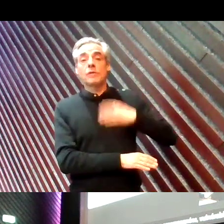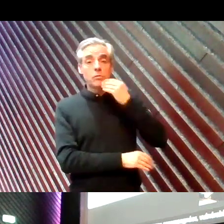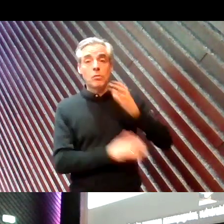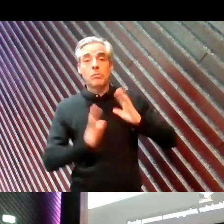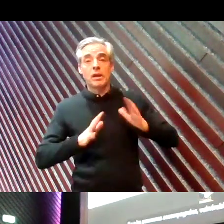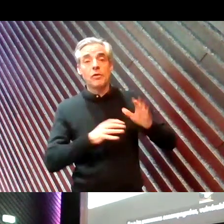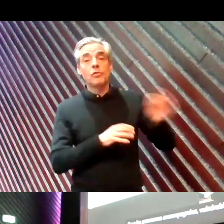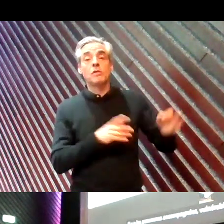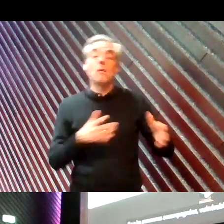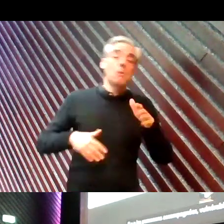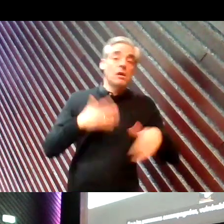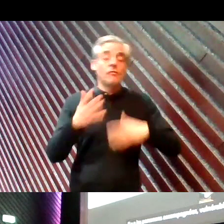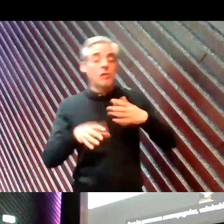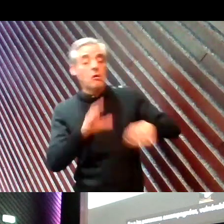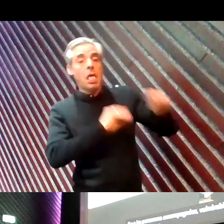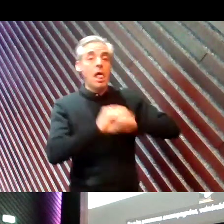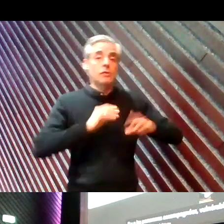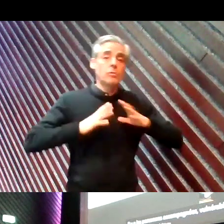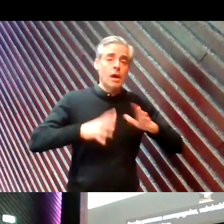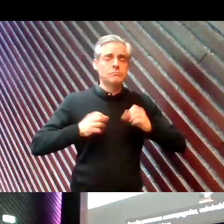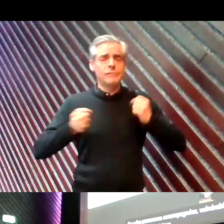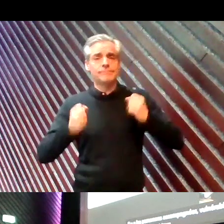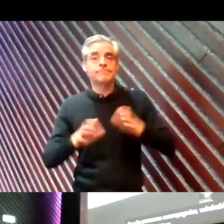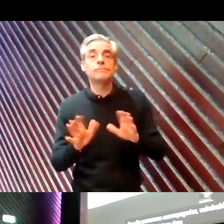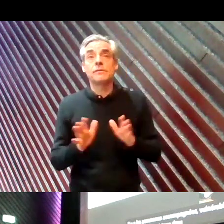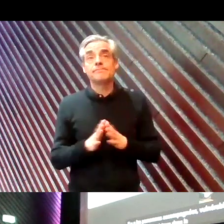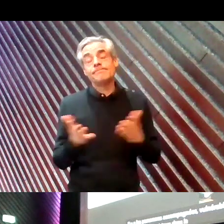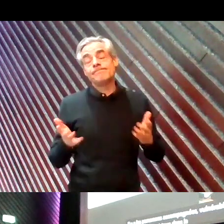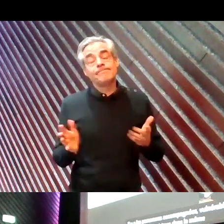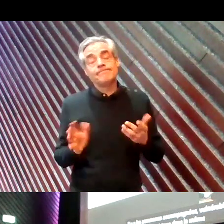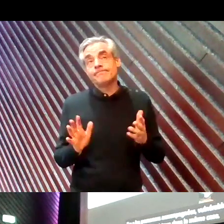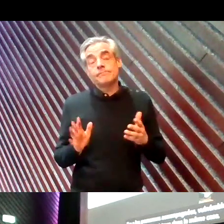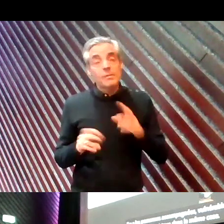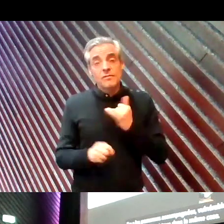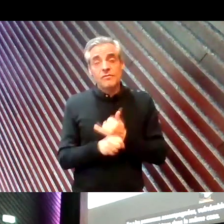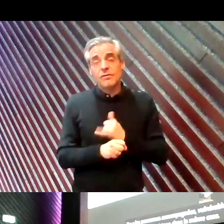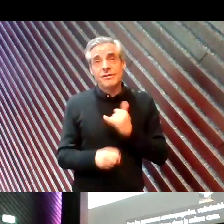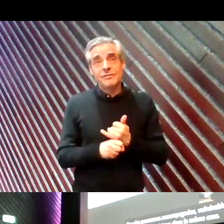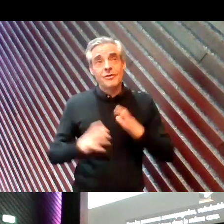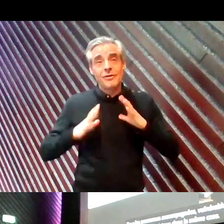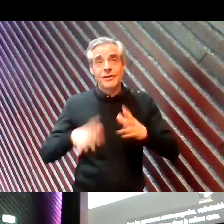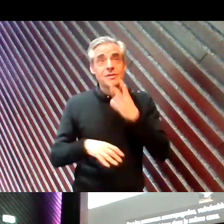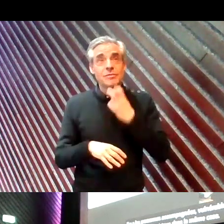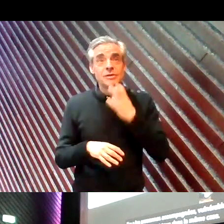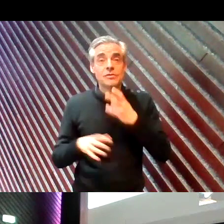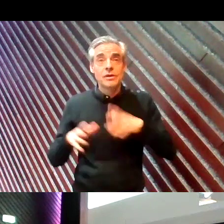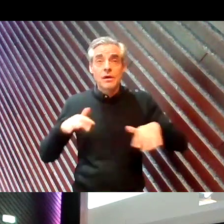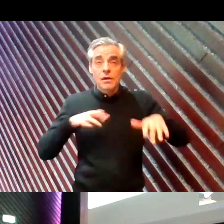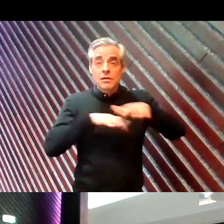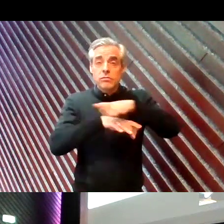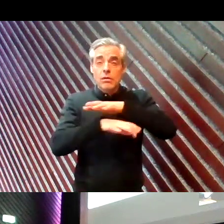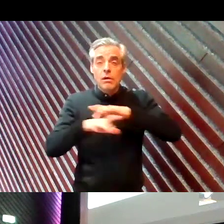bénévoles, d'accord ? Qui est les bénévoles super engagés, les forts ? Voilà. C'est complètement faux. L'engagement citoyen, ça floute